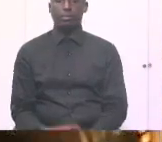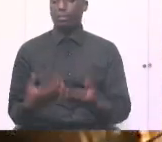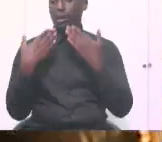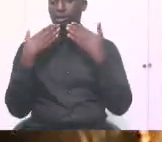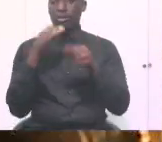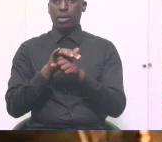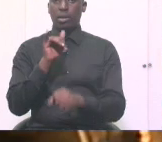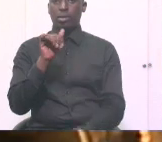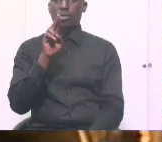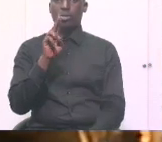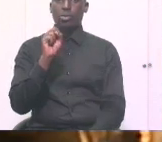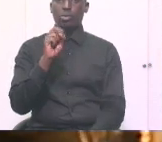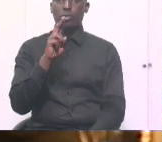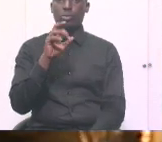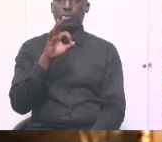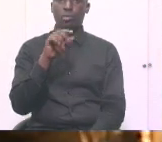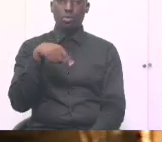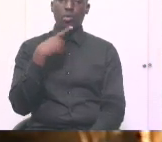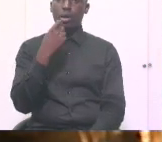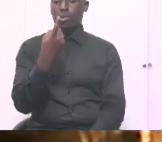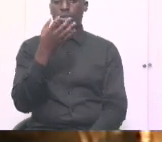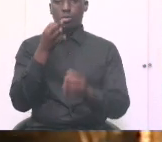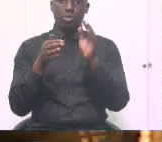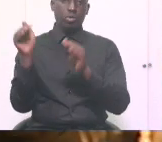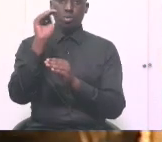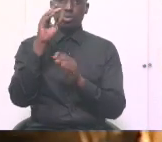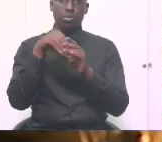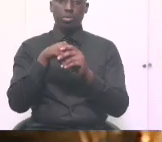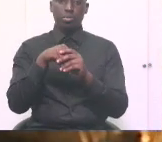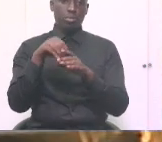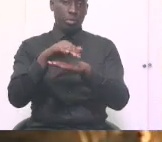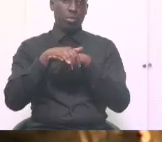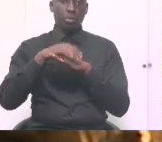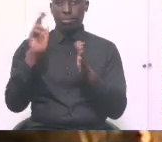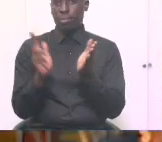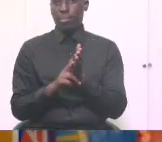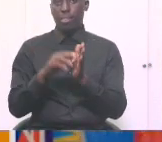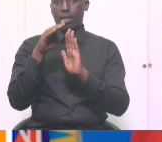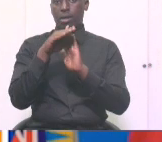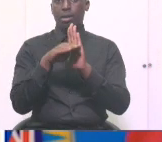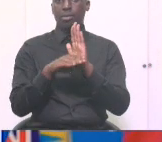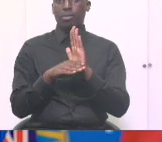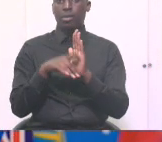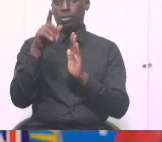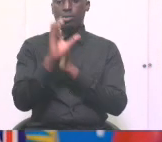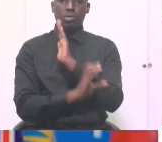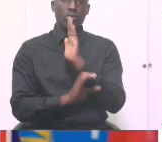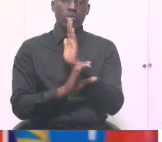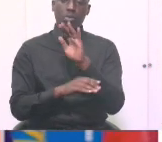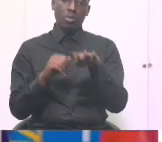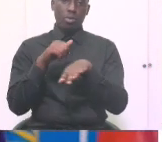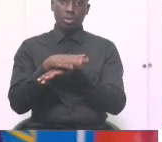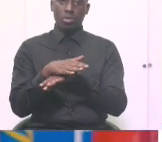Arakoze Yusuf ubona bagenda. Kuri uyu wa mbere urukiko rukuru rwo mu Bwongereza rwemeje ko gahunda y'icyo gihugu yo